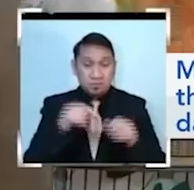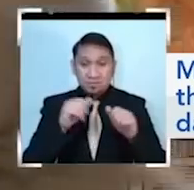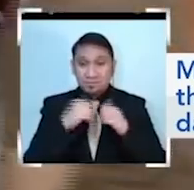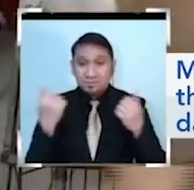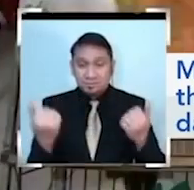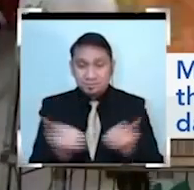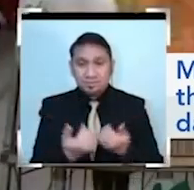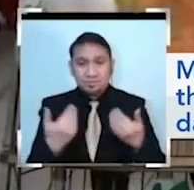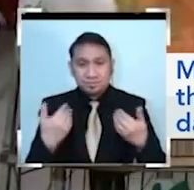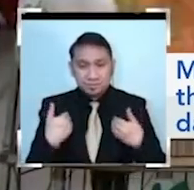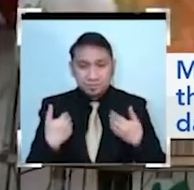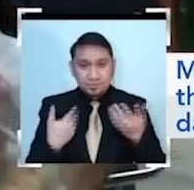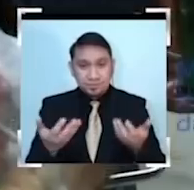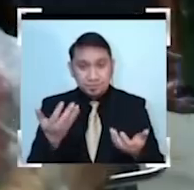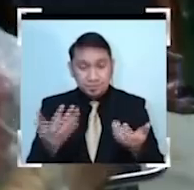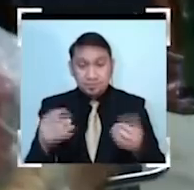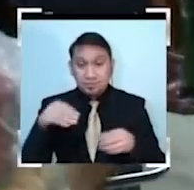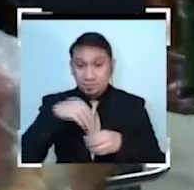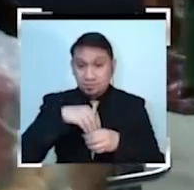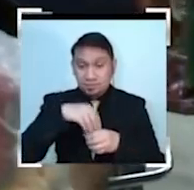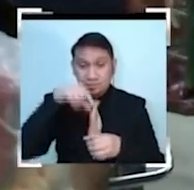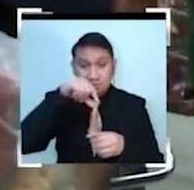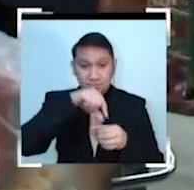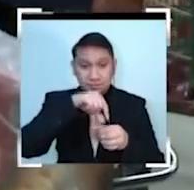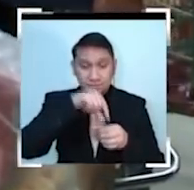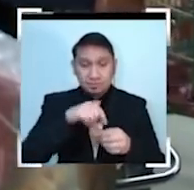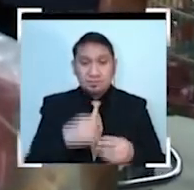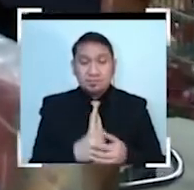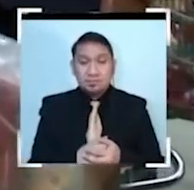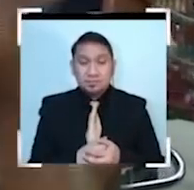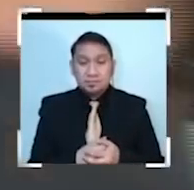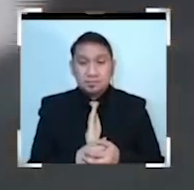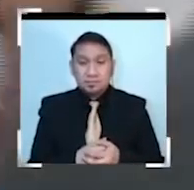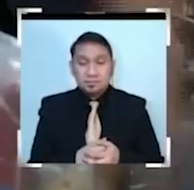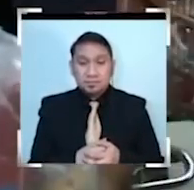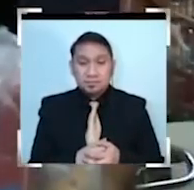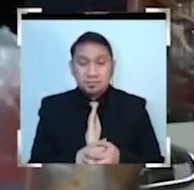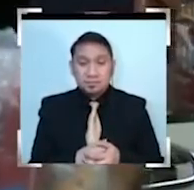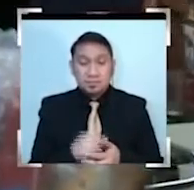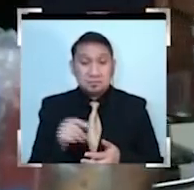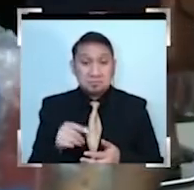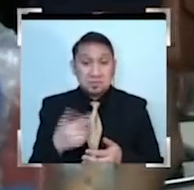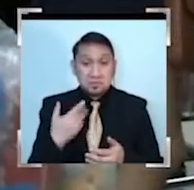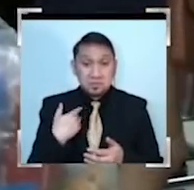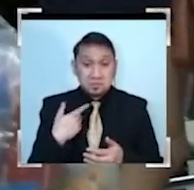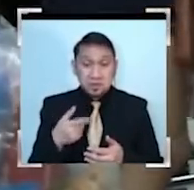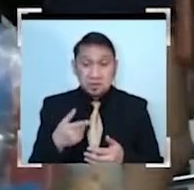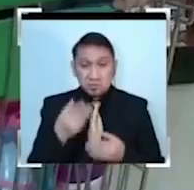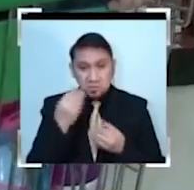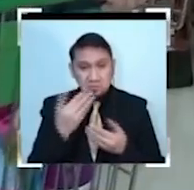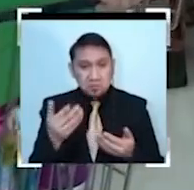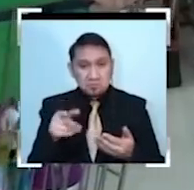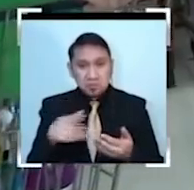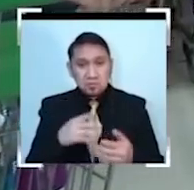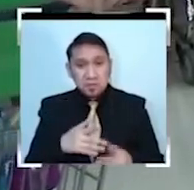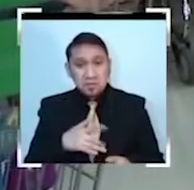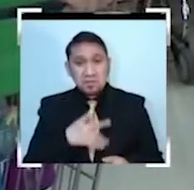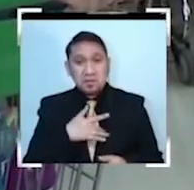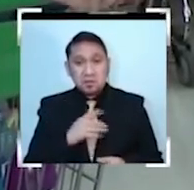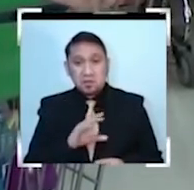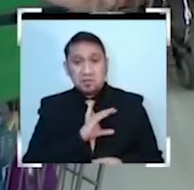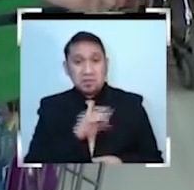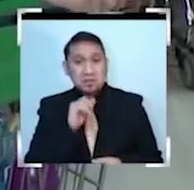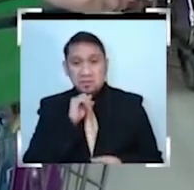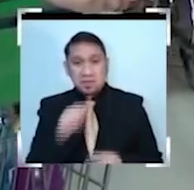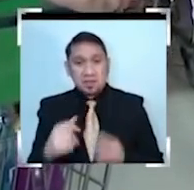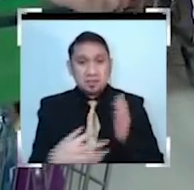bayan sa kanilang mga grocery. Business, consumer confidence na hindi sila dinadaya, babalik-balik siya. Kapag duda ka sa item na